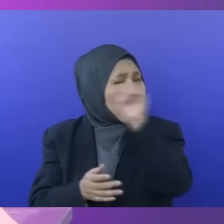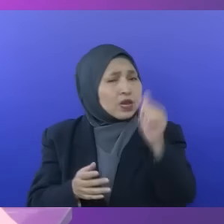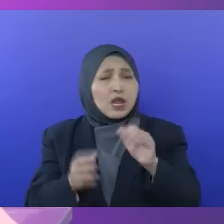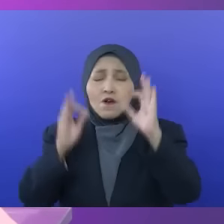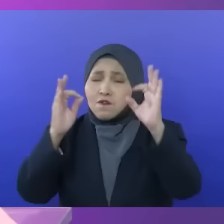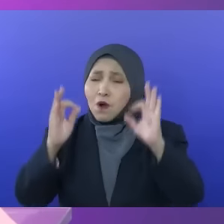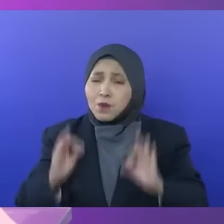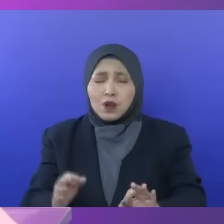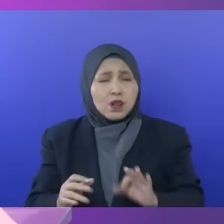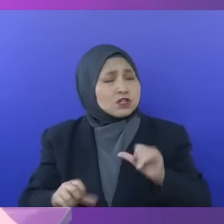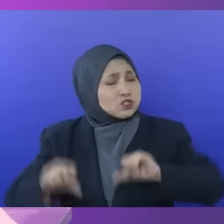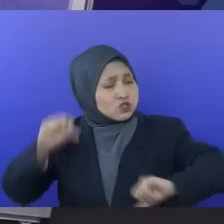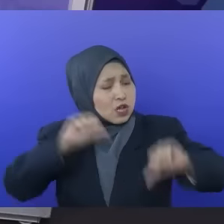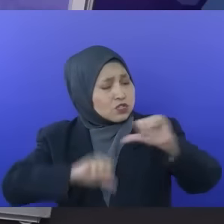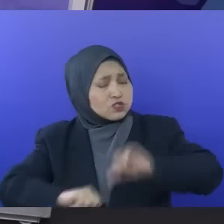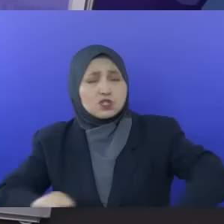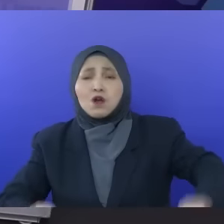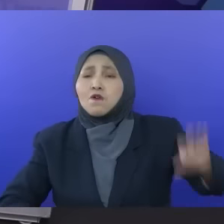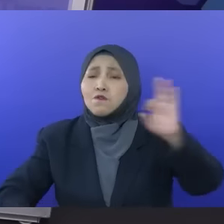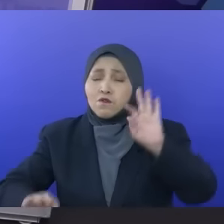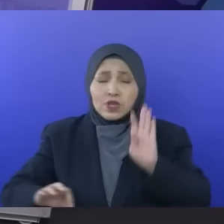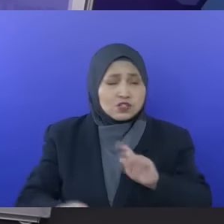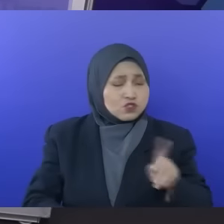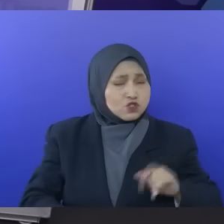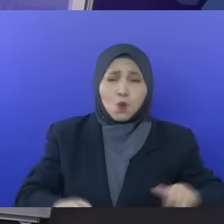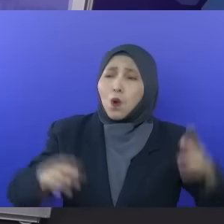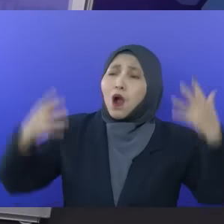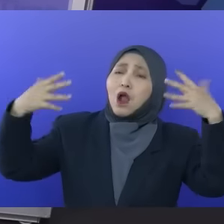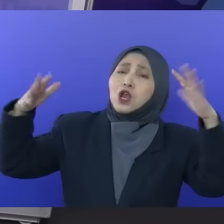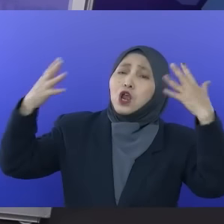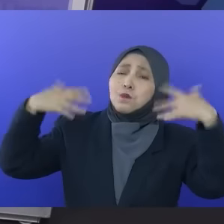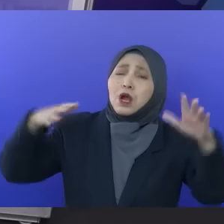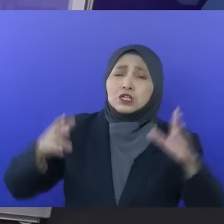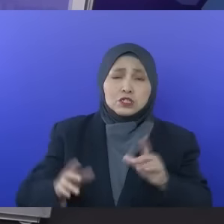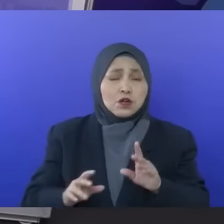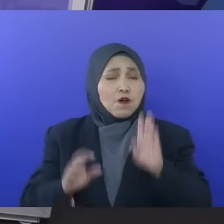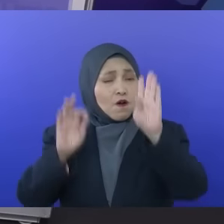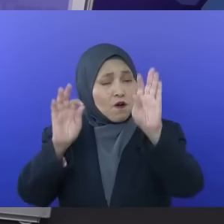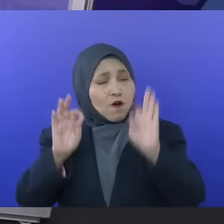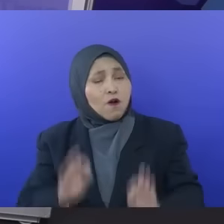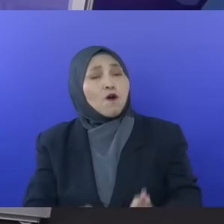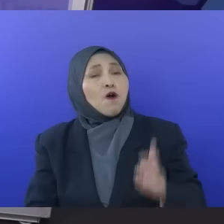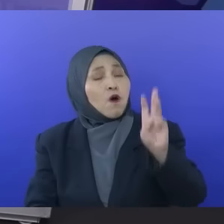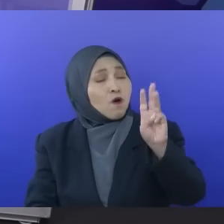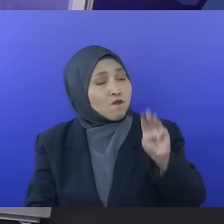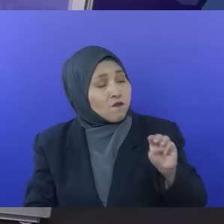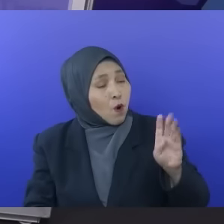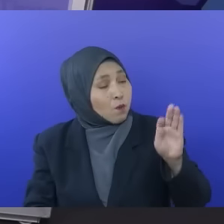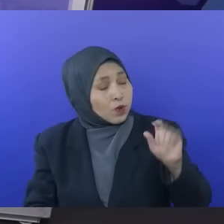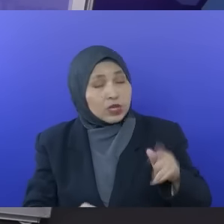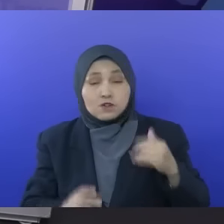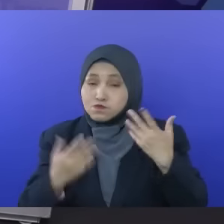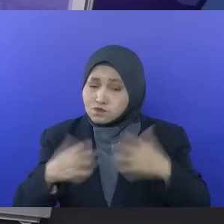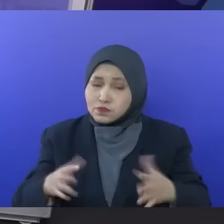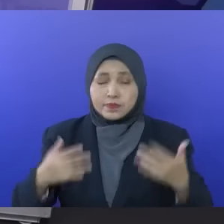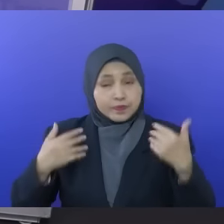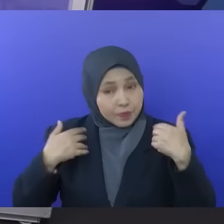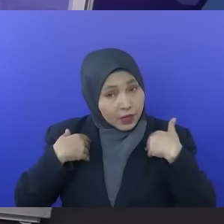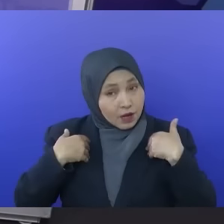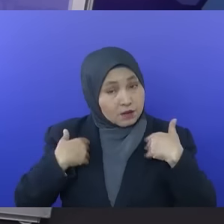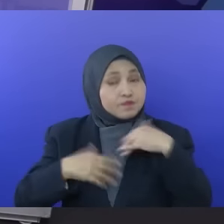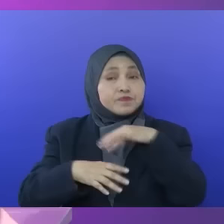kita Belajar sains ke fisik ke kimia dan sebagainya family sebenarnya family famili itu sudah pun ada ya